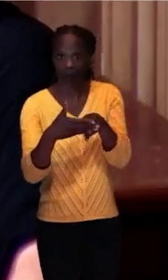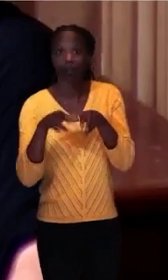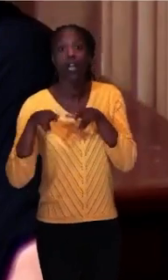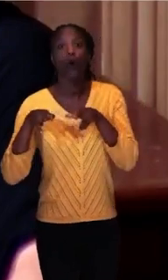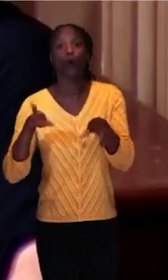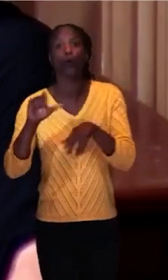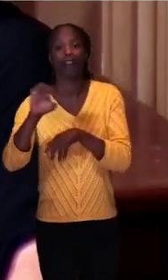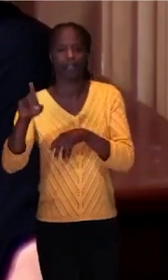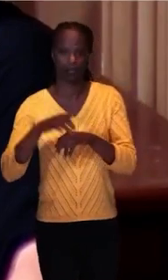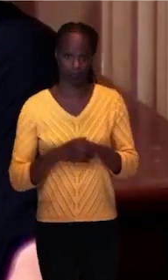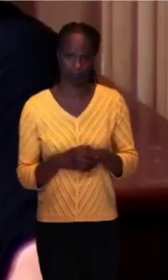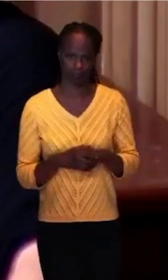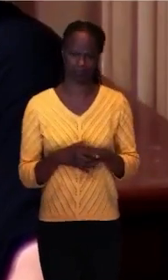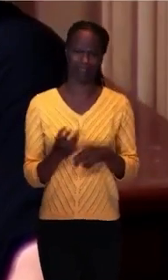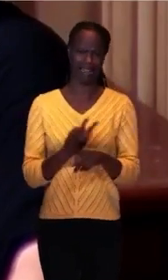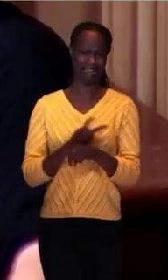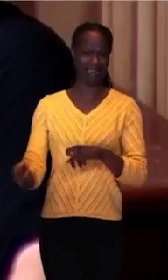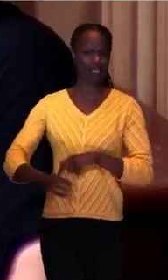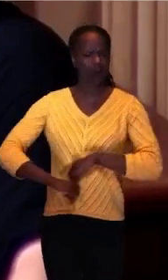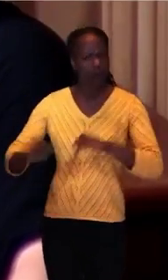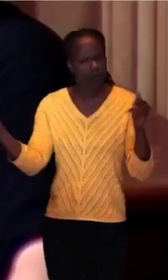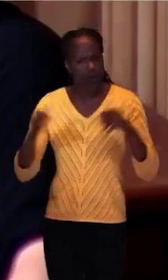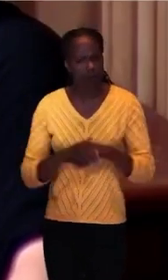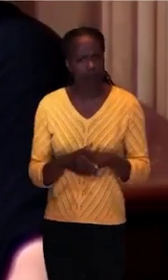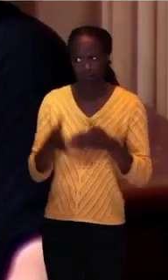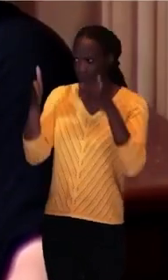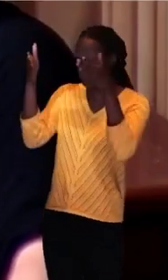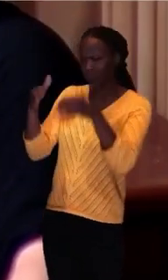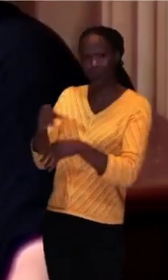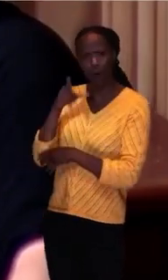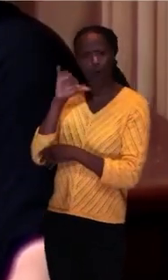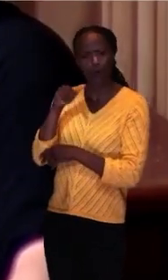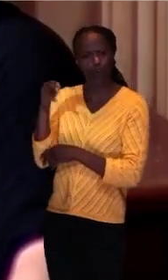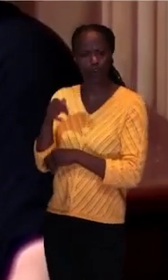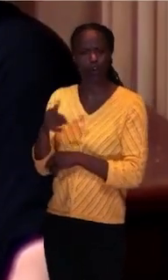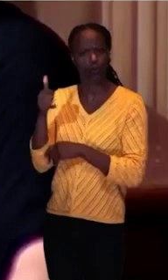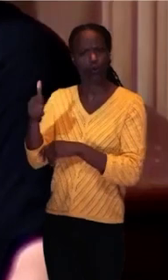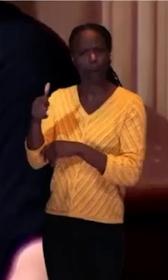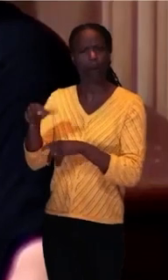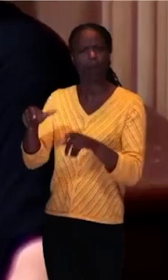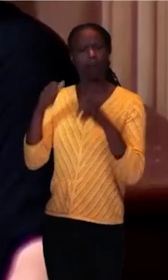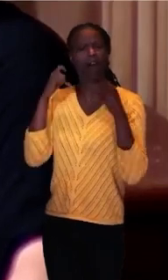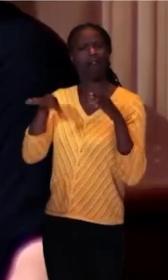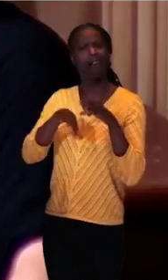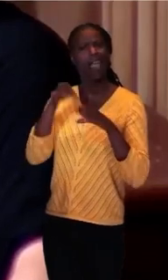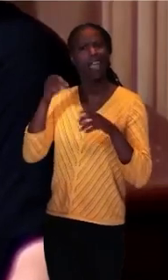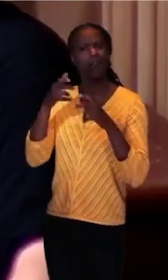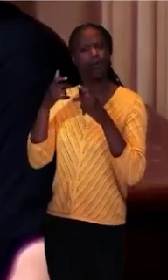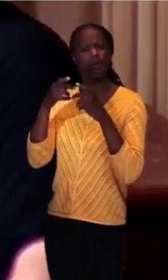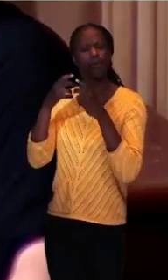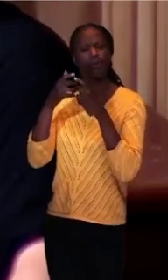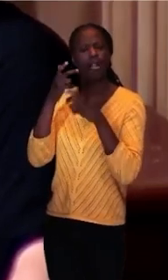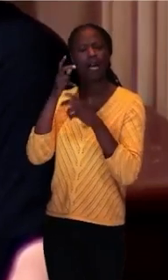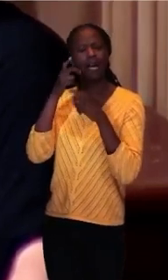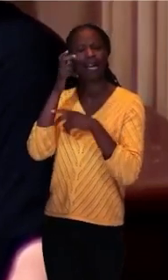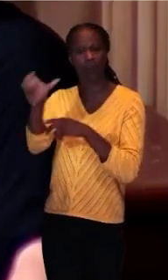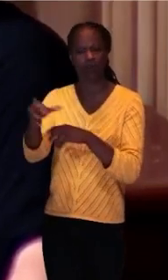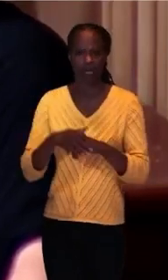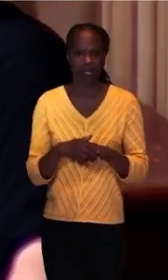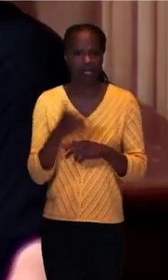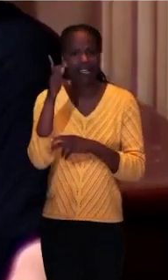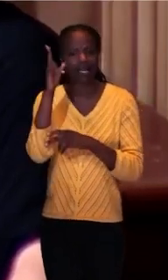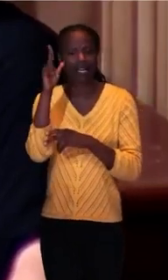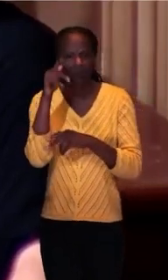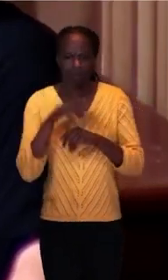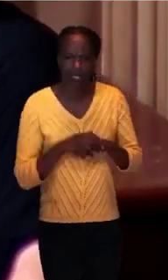Monsieur Jean-Jean, vous êtes élu de la République et vous ne maîtrisez même pas les institutions. On n'est pas député d'un gouvernement, Monsieur Jean-Jean, on est député de